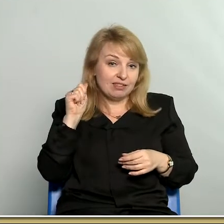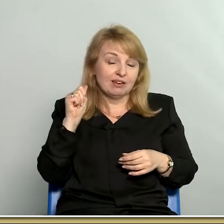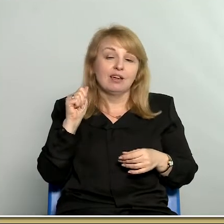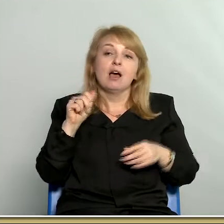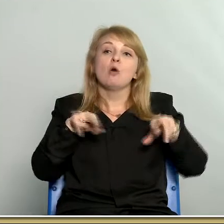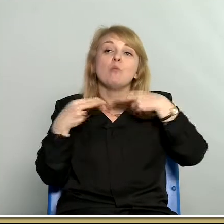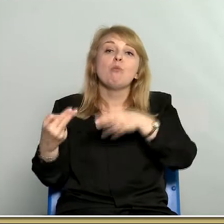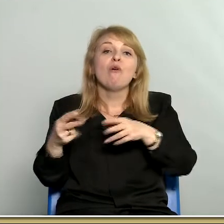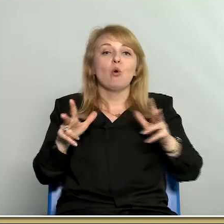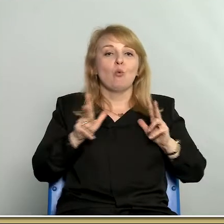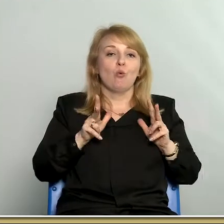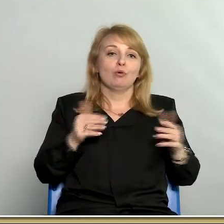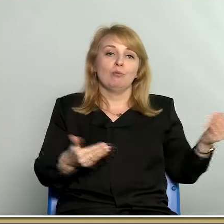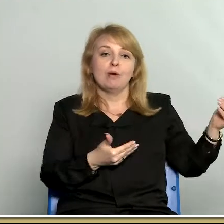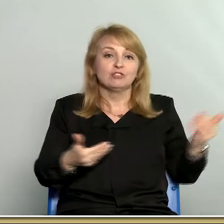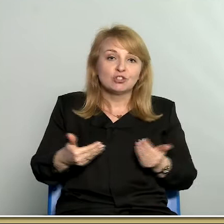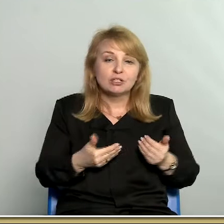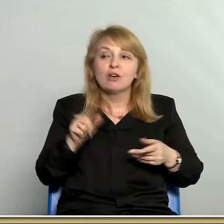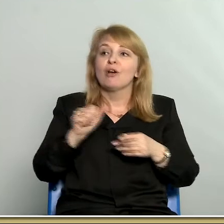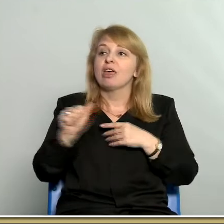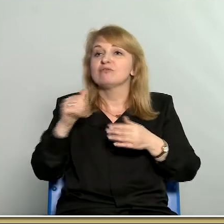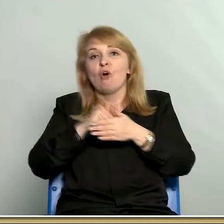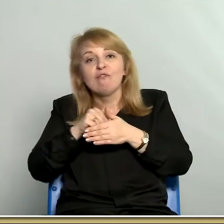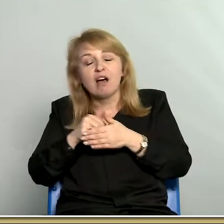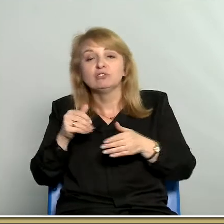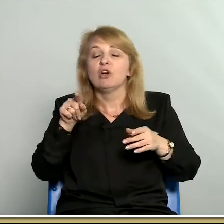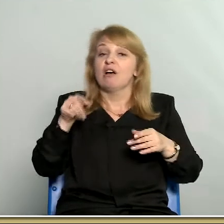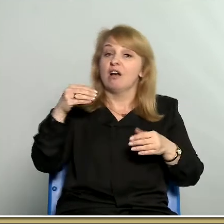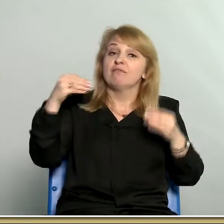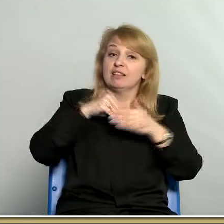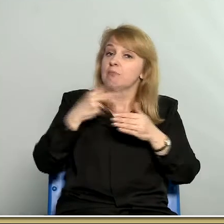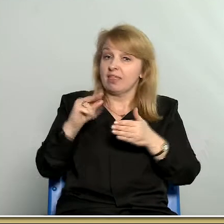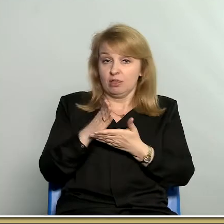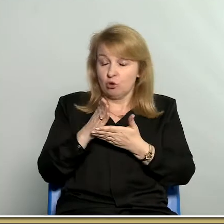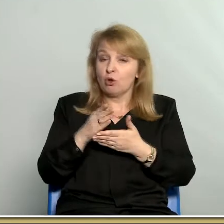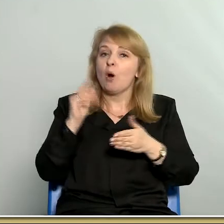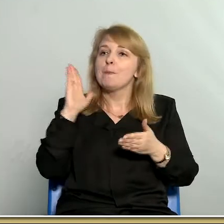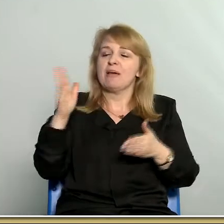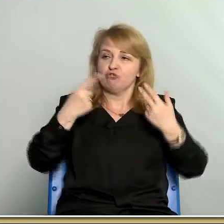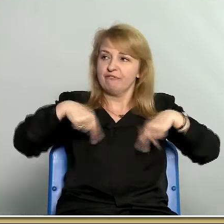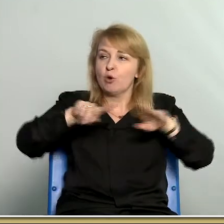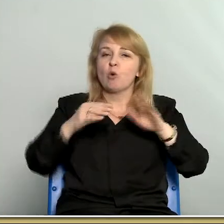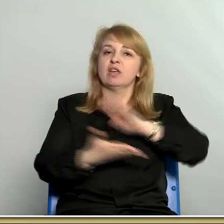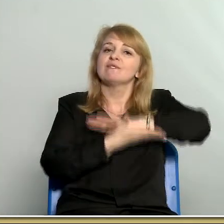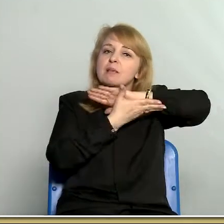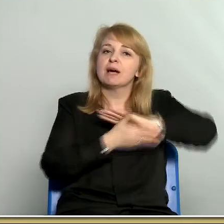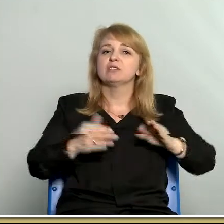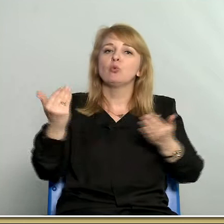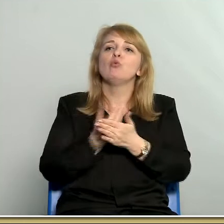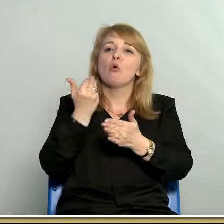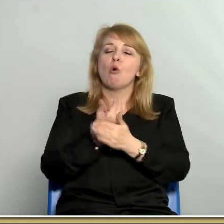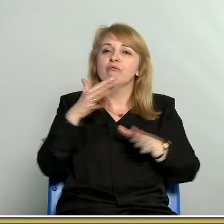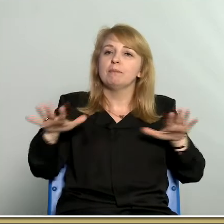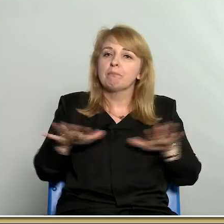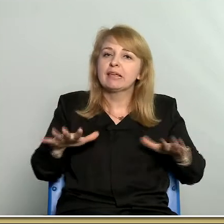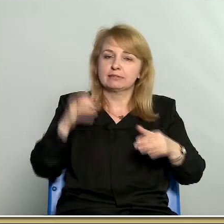powracające z urlopu wychowawczego, to tutaj będziemy realizowali inwestycje wsparcia nowych miejsc, bądź